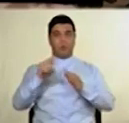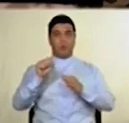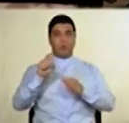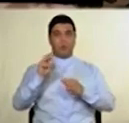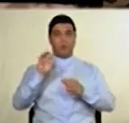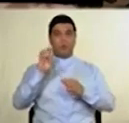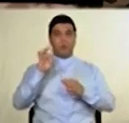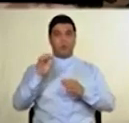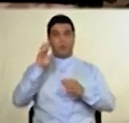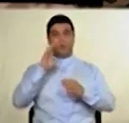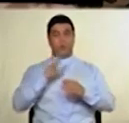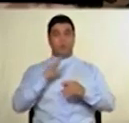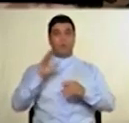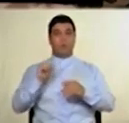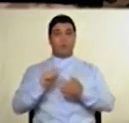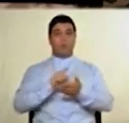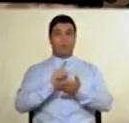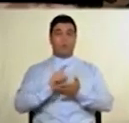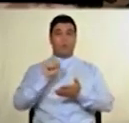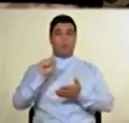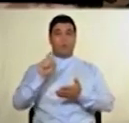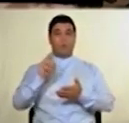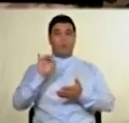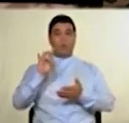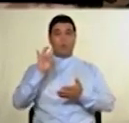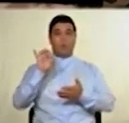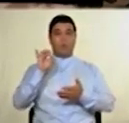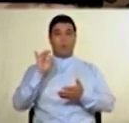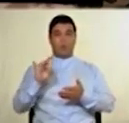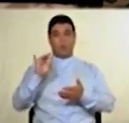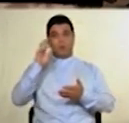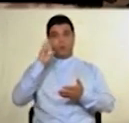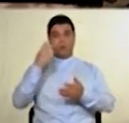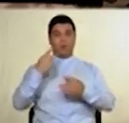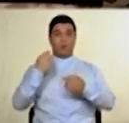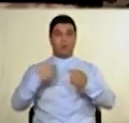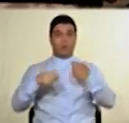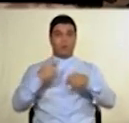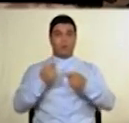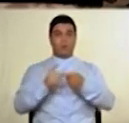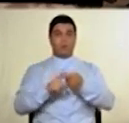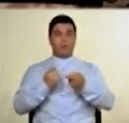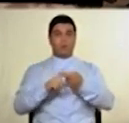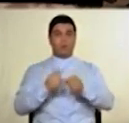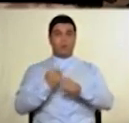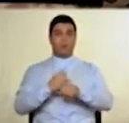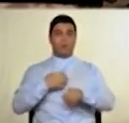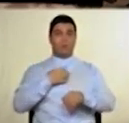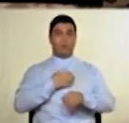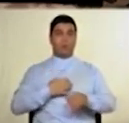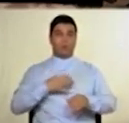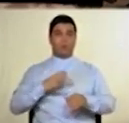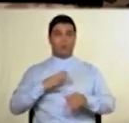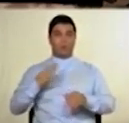edi. Va albatta Ahamoniylar davlatining demak savdo aloqalarida muhim ahamiyat kasb